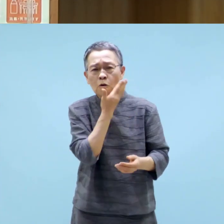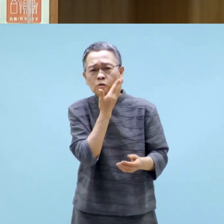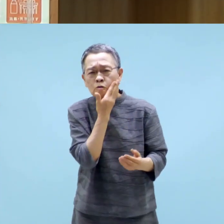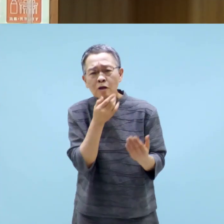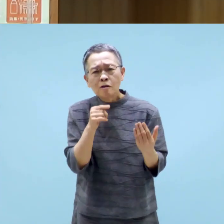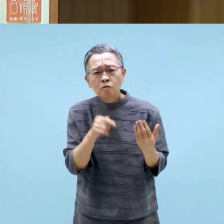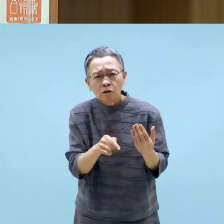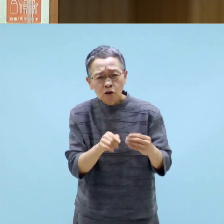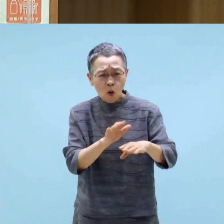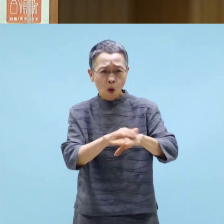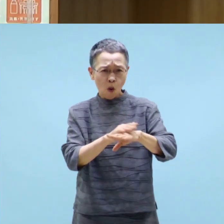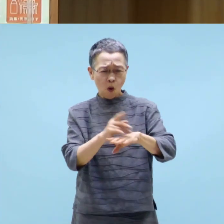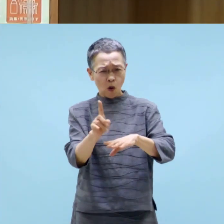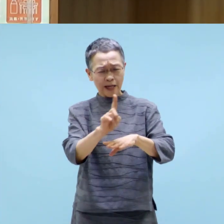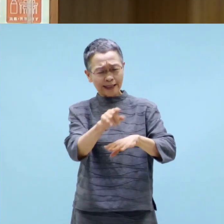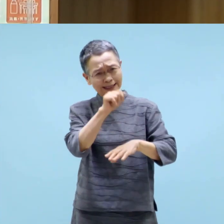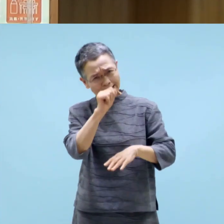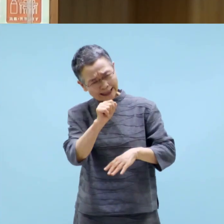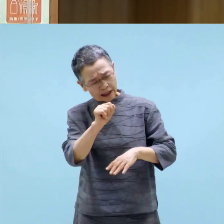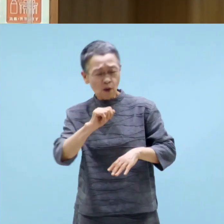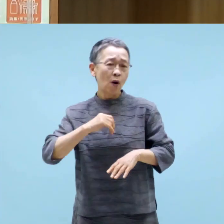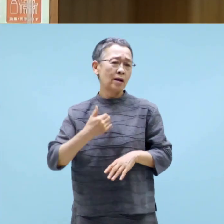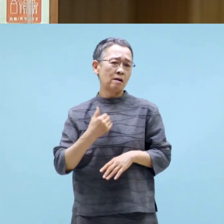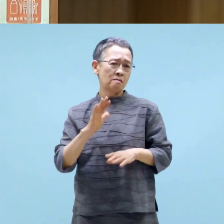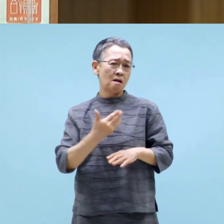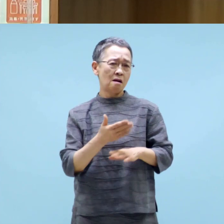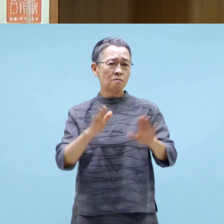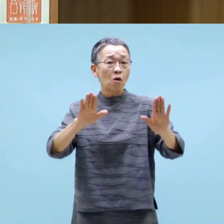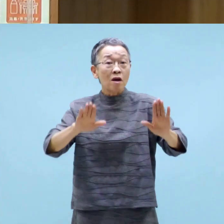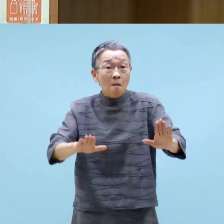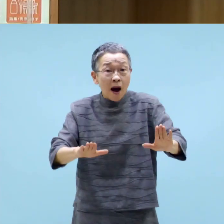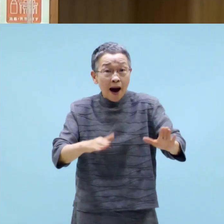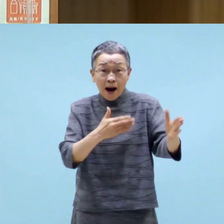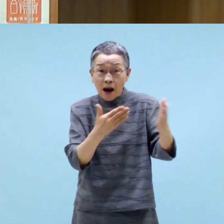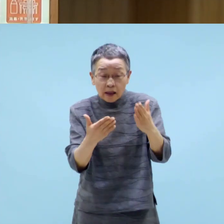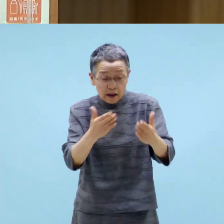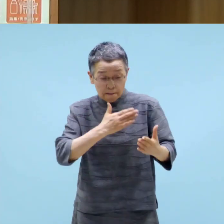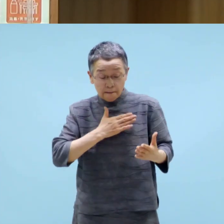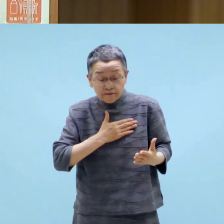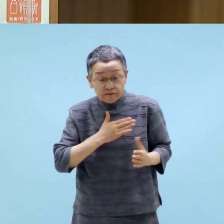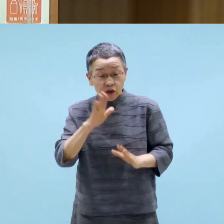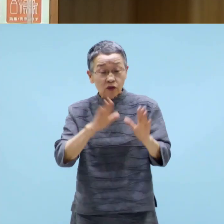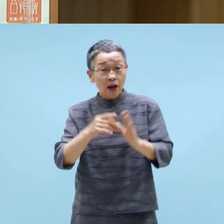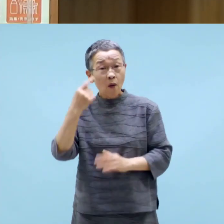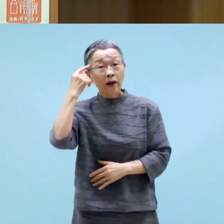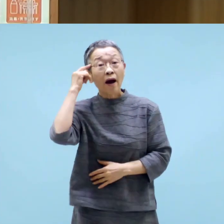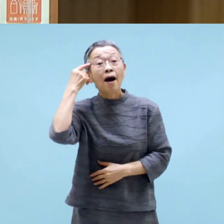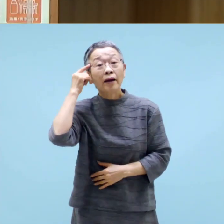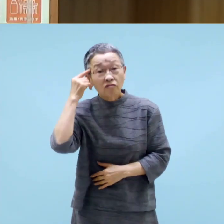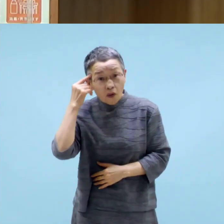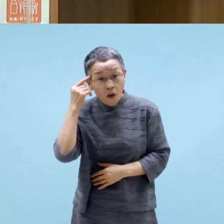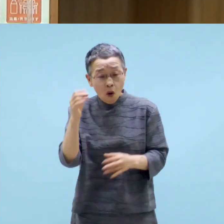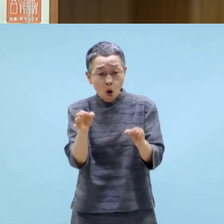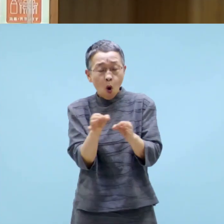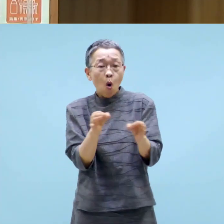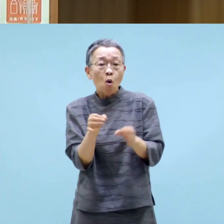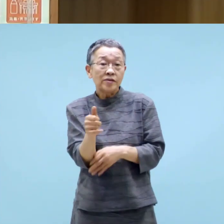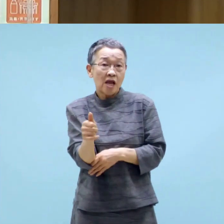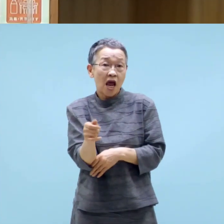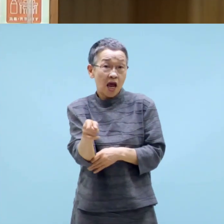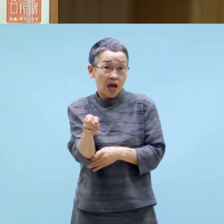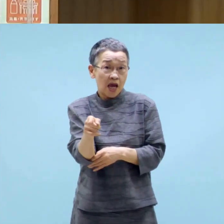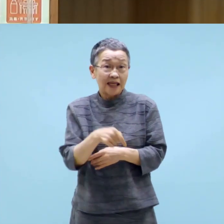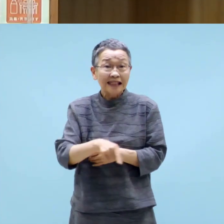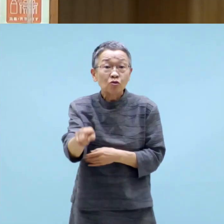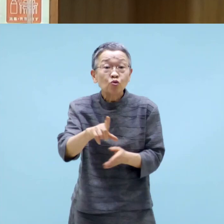られるのか分からなかったんですが、今判明している状況を考えますと、そのお店をに行くにあたって来